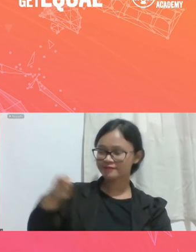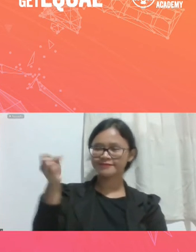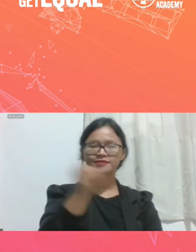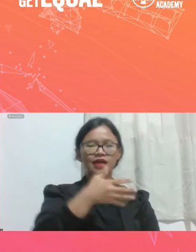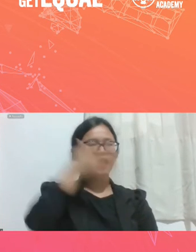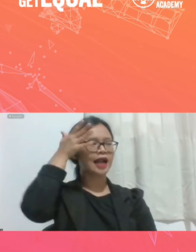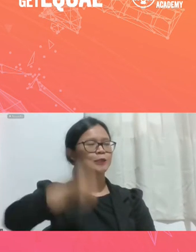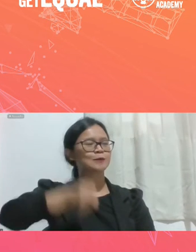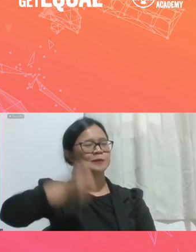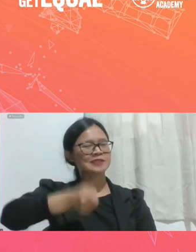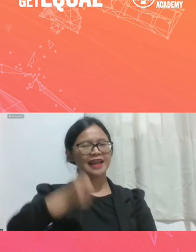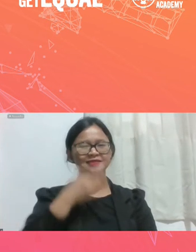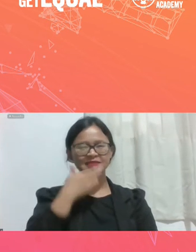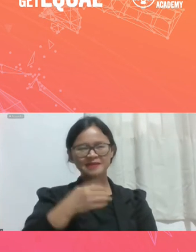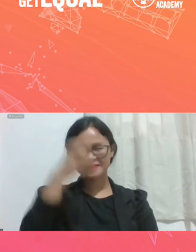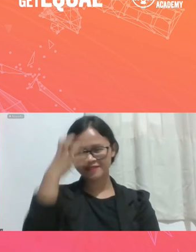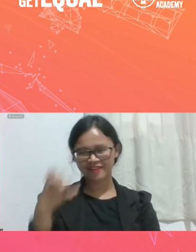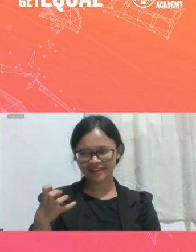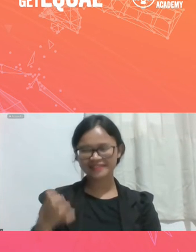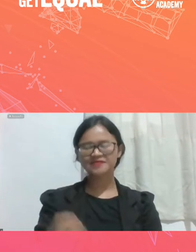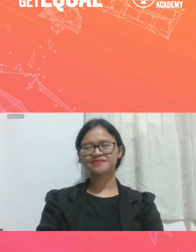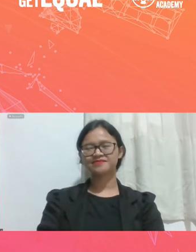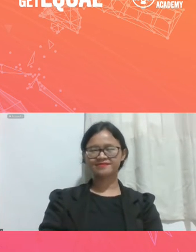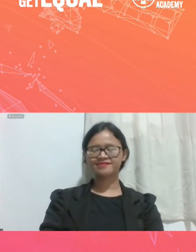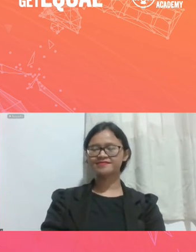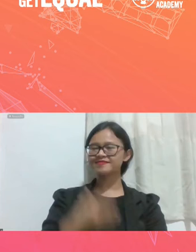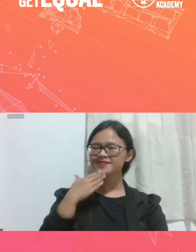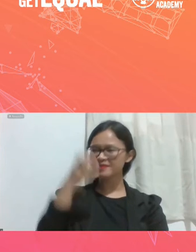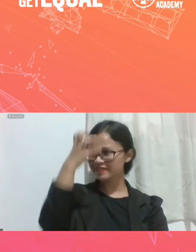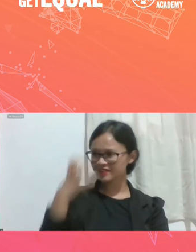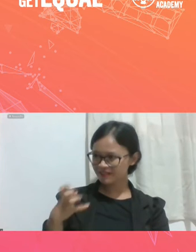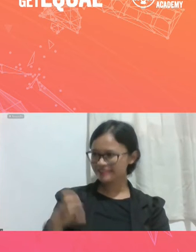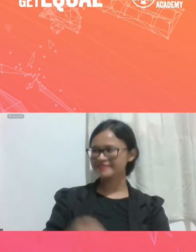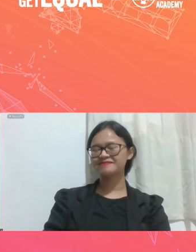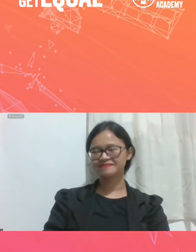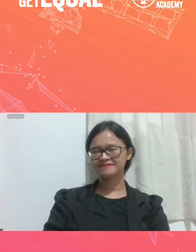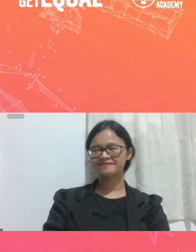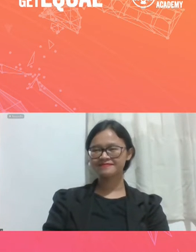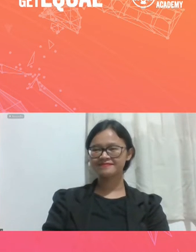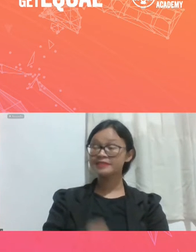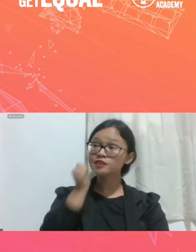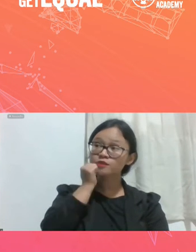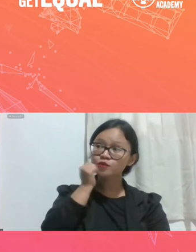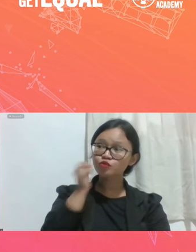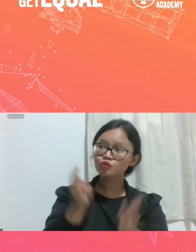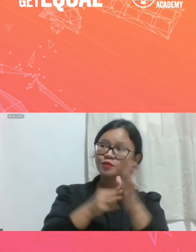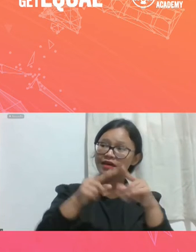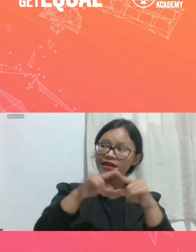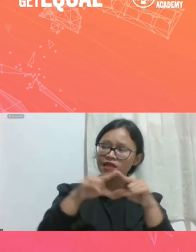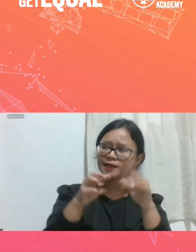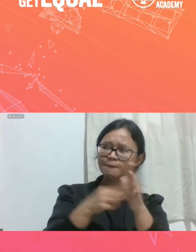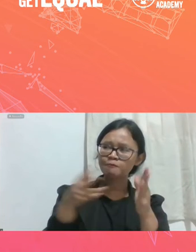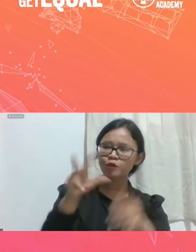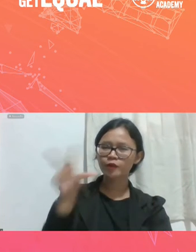Lia. Selamat sore. Selamat sore, Ibu. Ibu Mariam dari